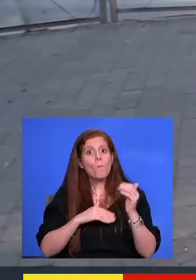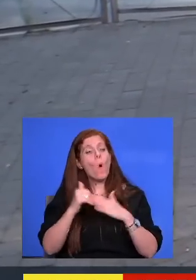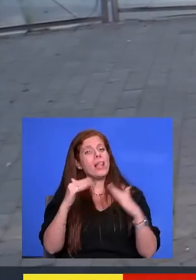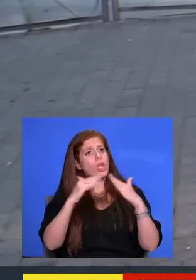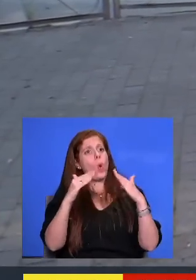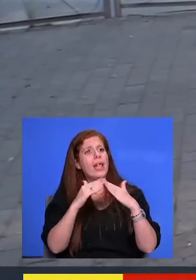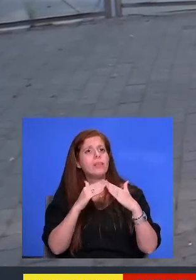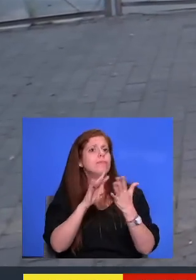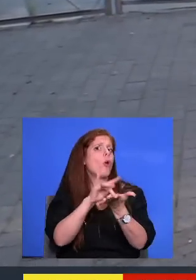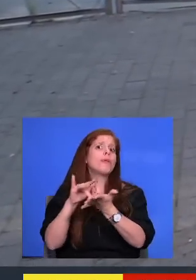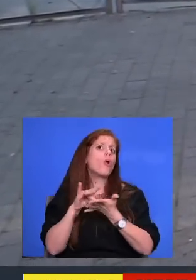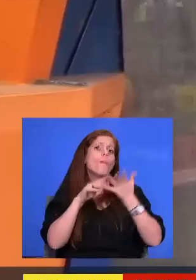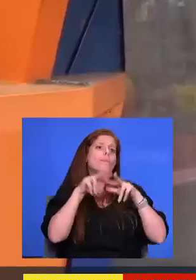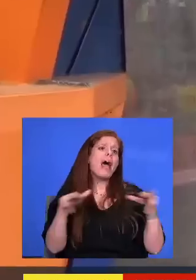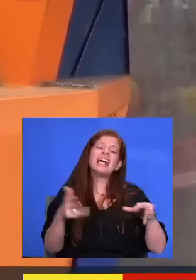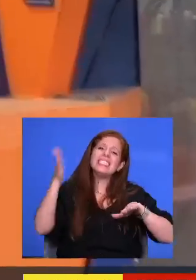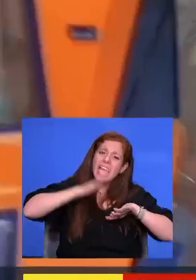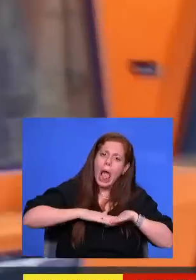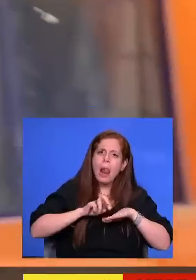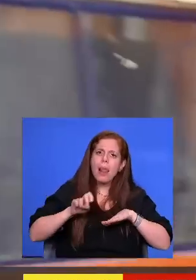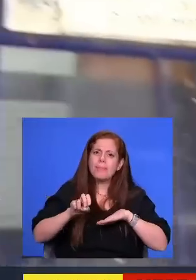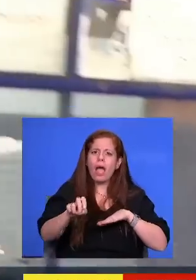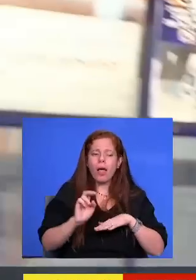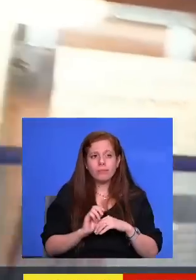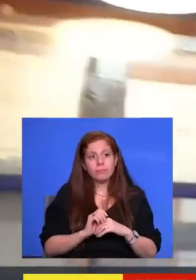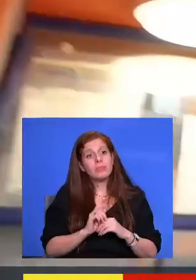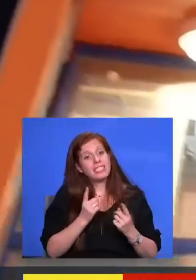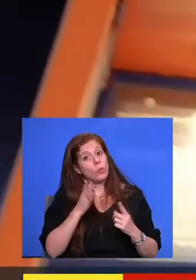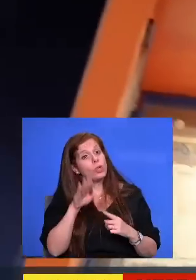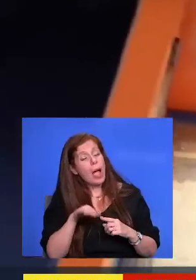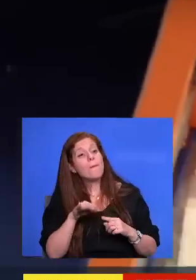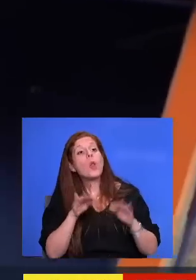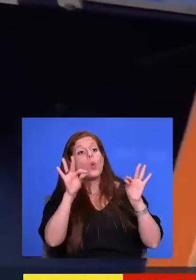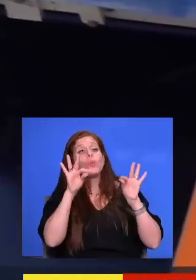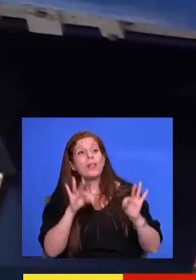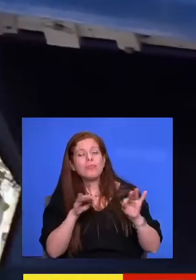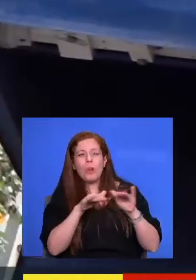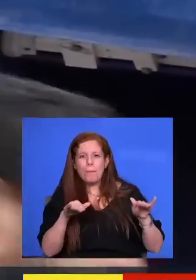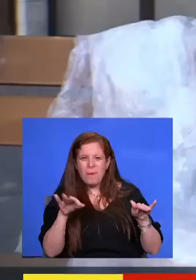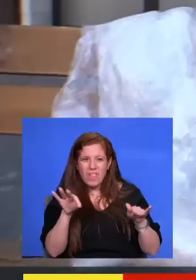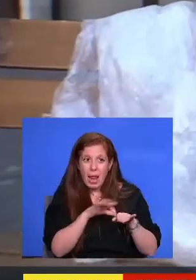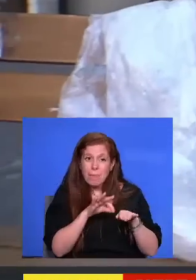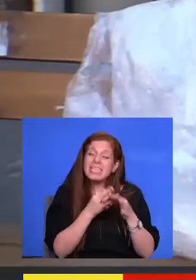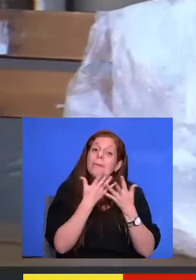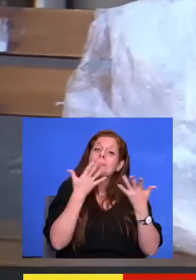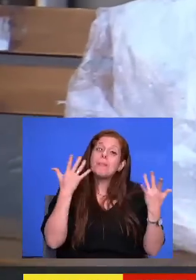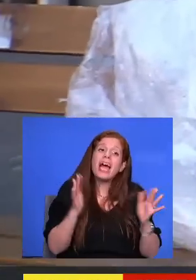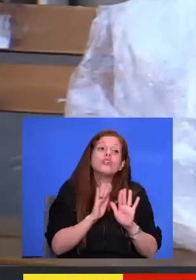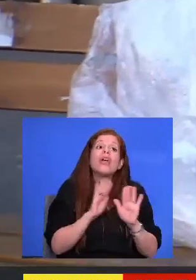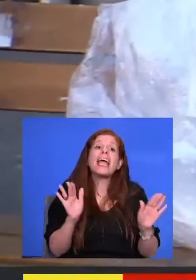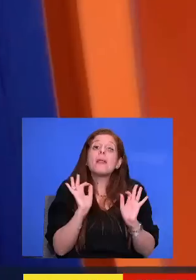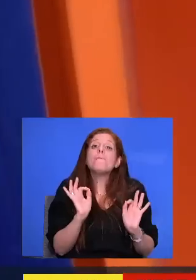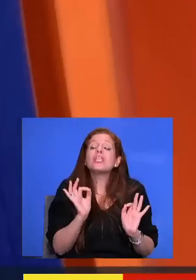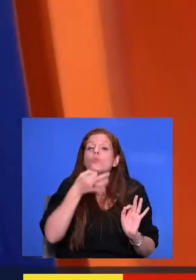בכל כל מיני מקומות בארץ על המדרכה. אז זהו, שגם לדוכני מפעל הפיס על הרחובות מתברר שאין בדיוק